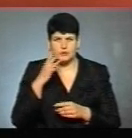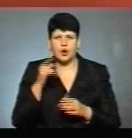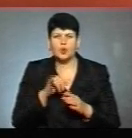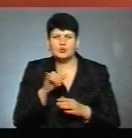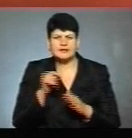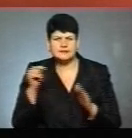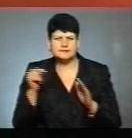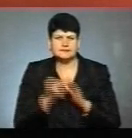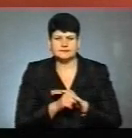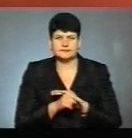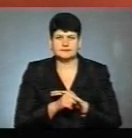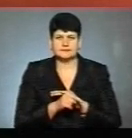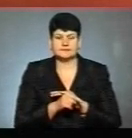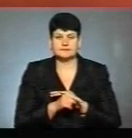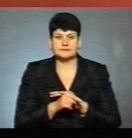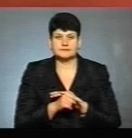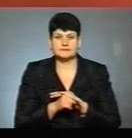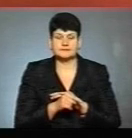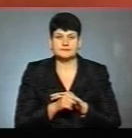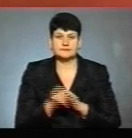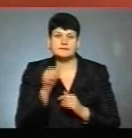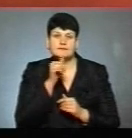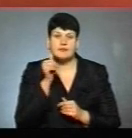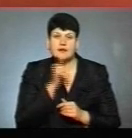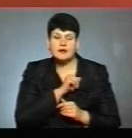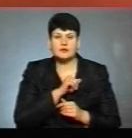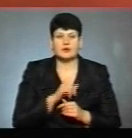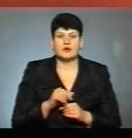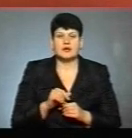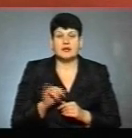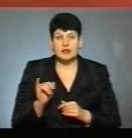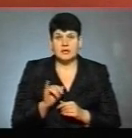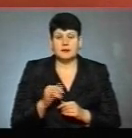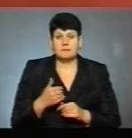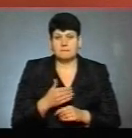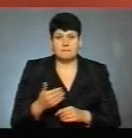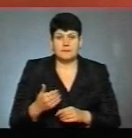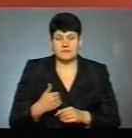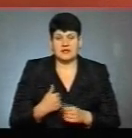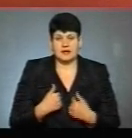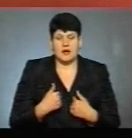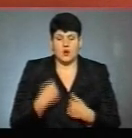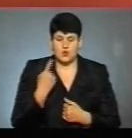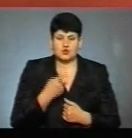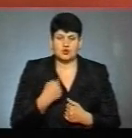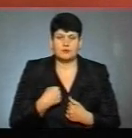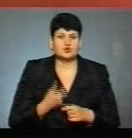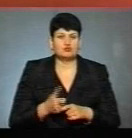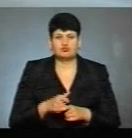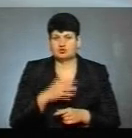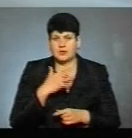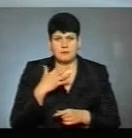нелегально чхурнути, так щоб не було. І я особисто дуже